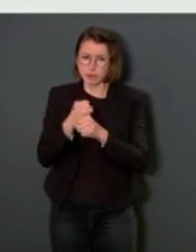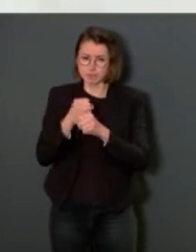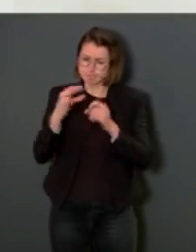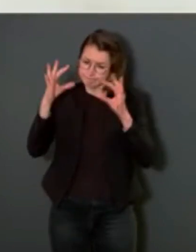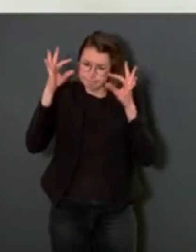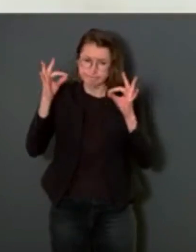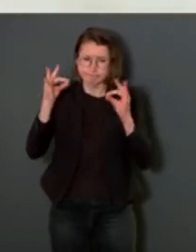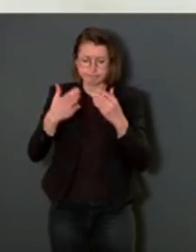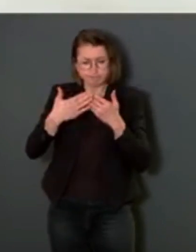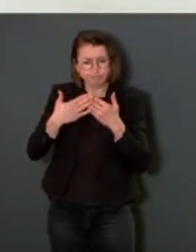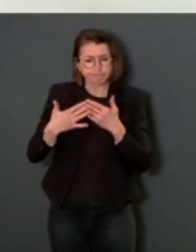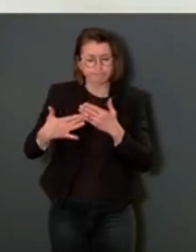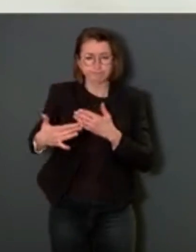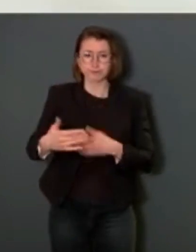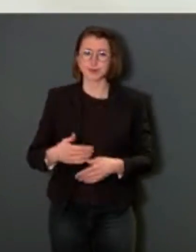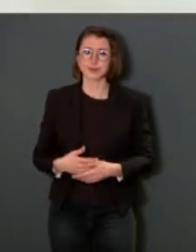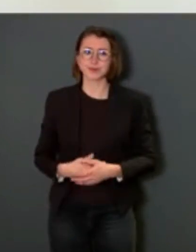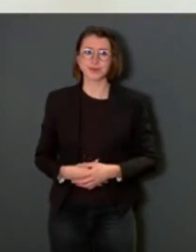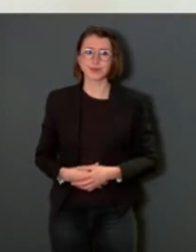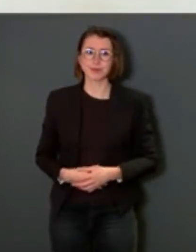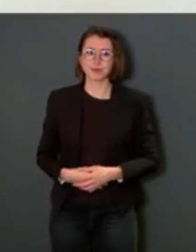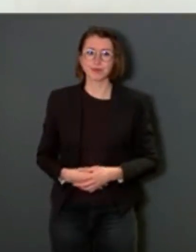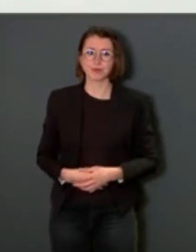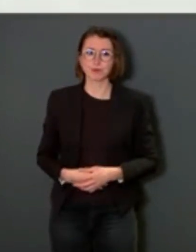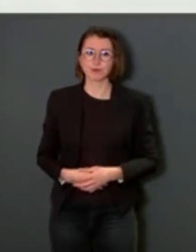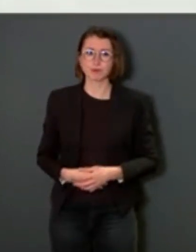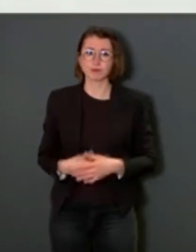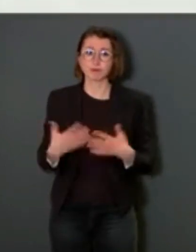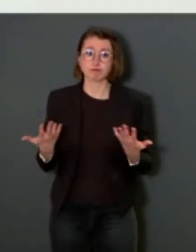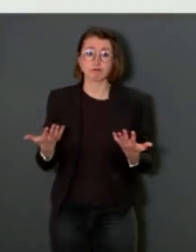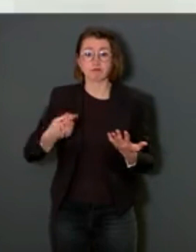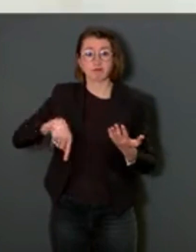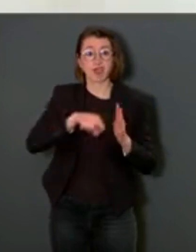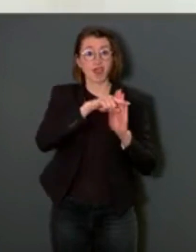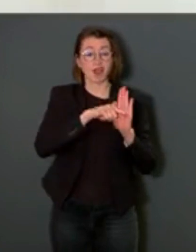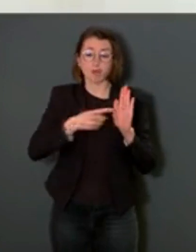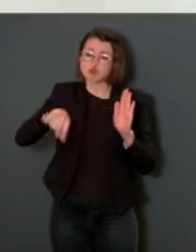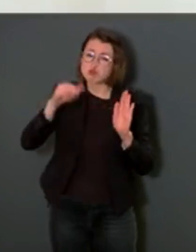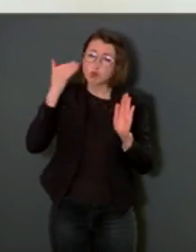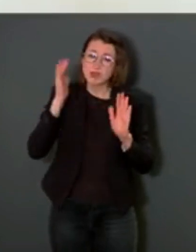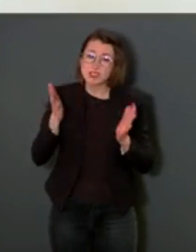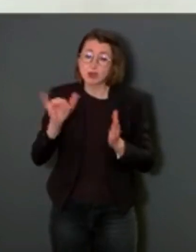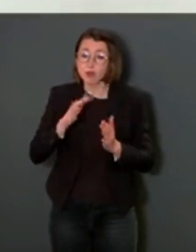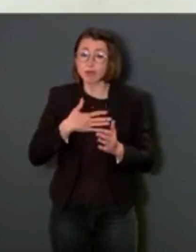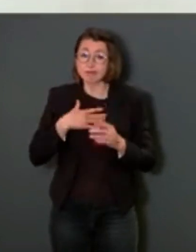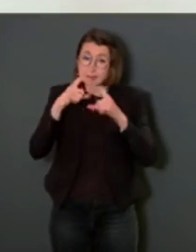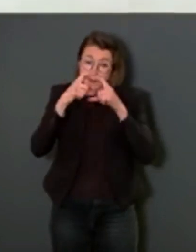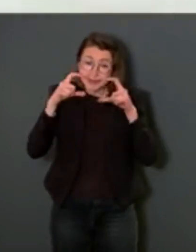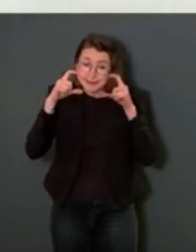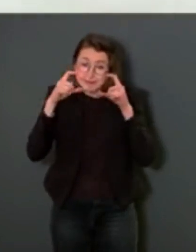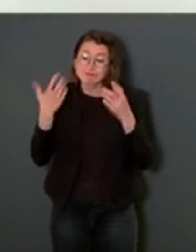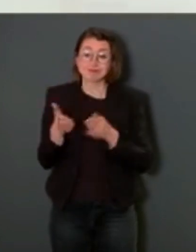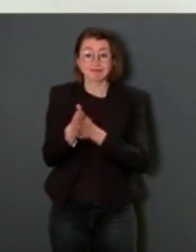viennent. Et le comportement, les règles à suivre, on les connaît très bien. C'est porter les masques, avoir une bonne hygiène des